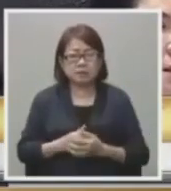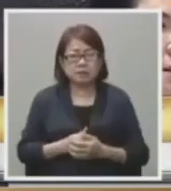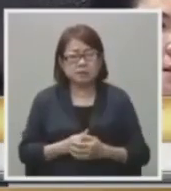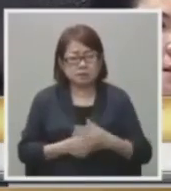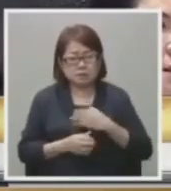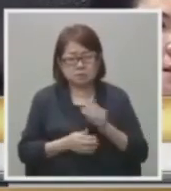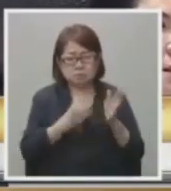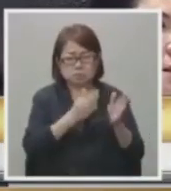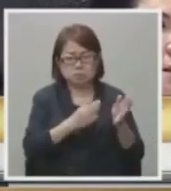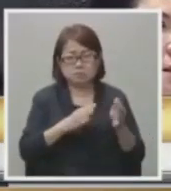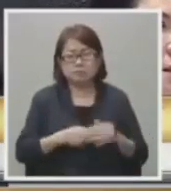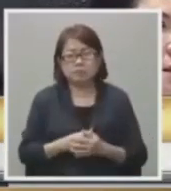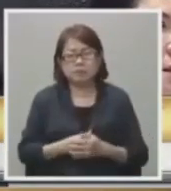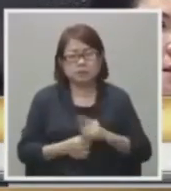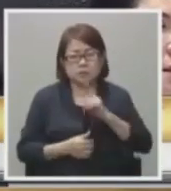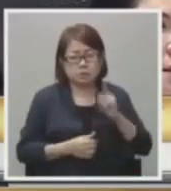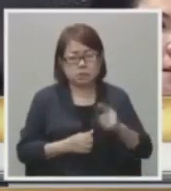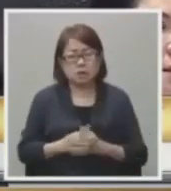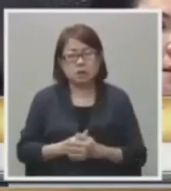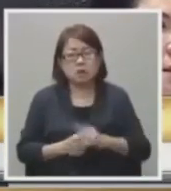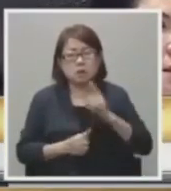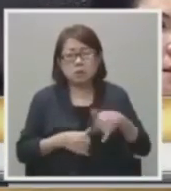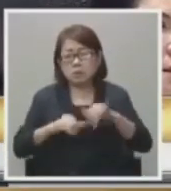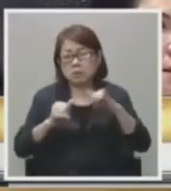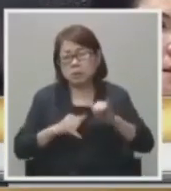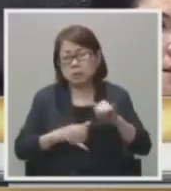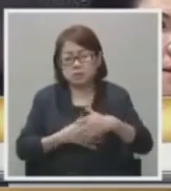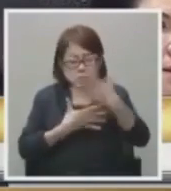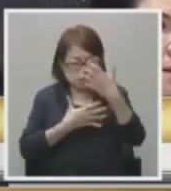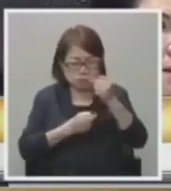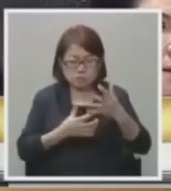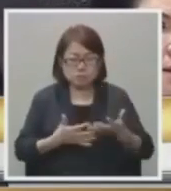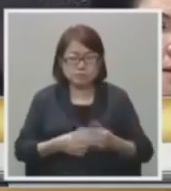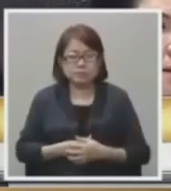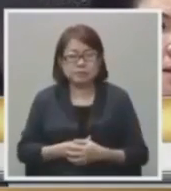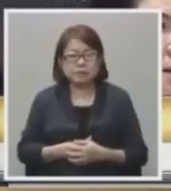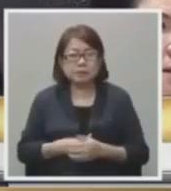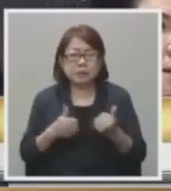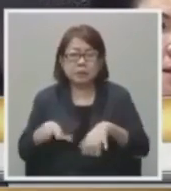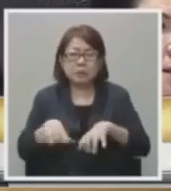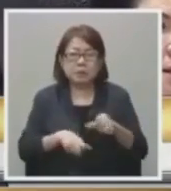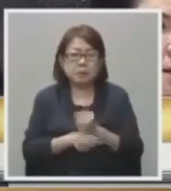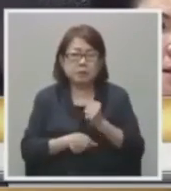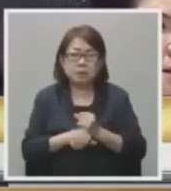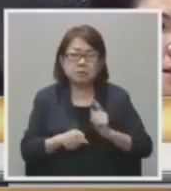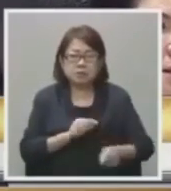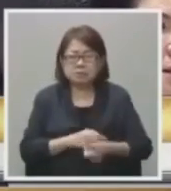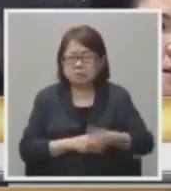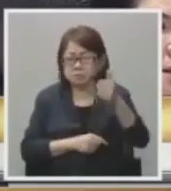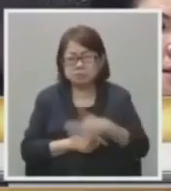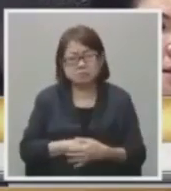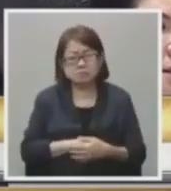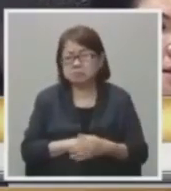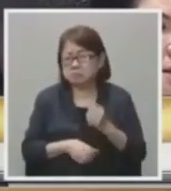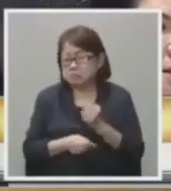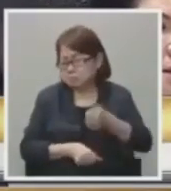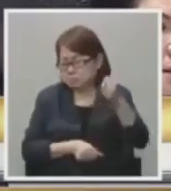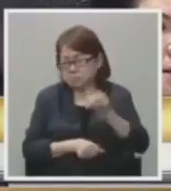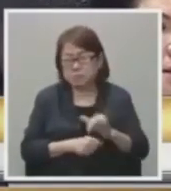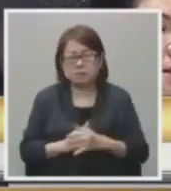าวหาท่านว่าท่านปล่อยปะละเลยมันล้มเหลวถ้าแก้ปัญหาผมจะเล่าว่ามันแก้ปัญหาท่านล้มเหลวหม